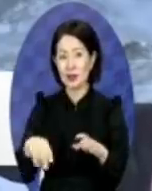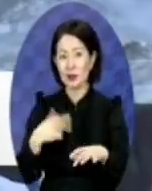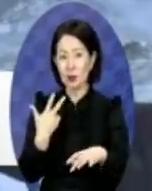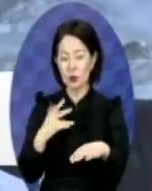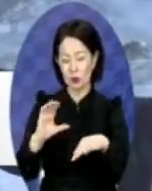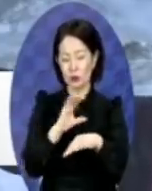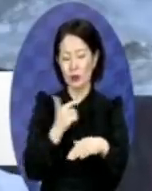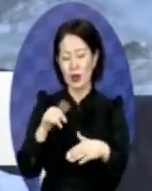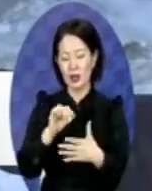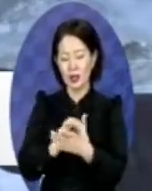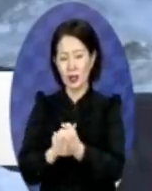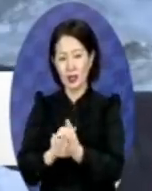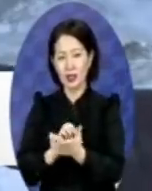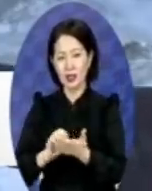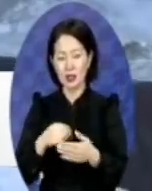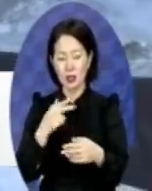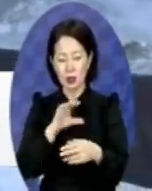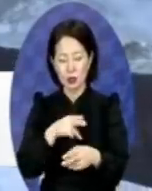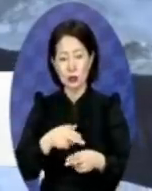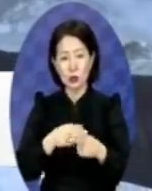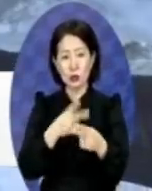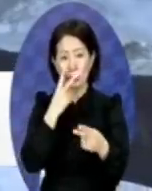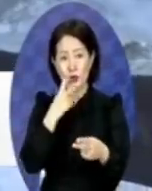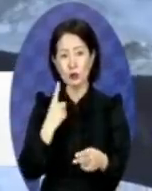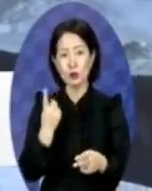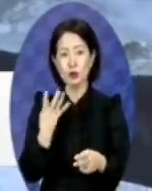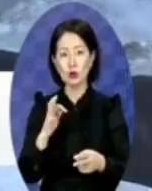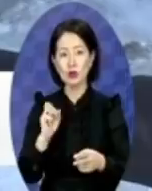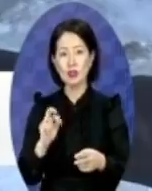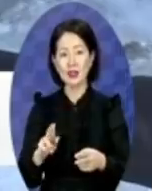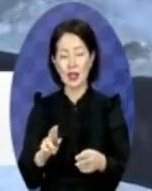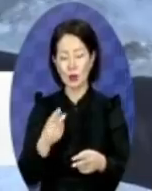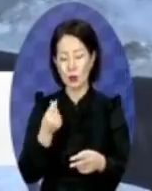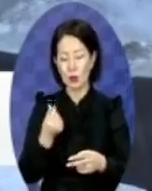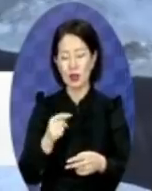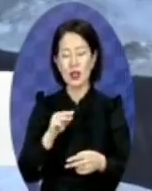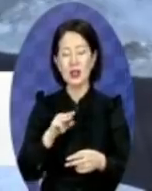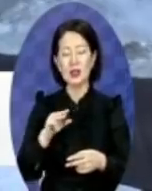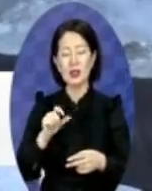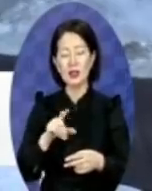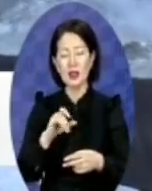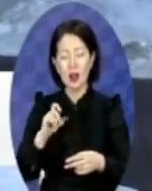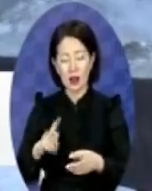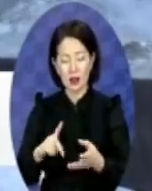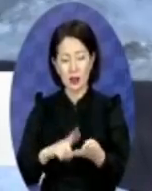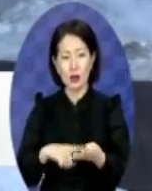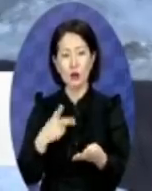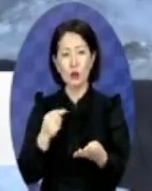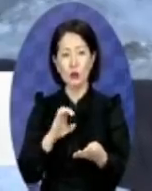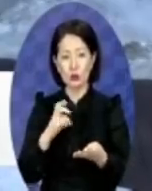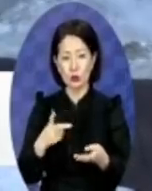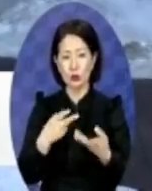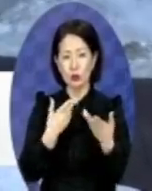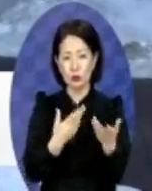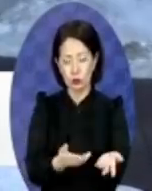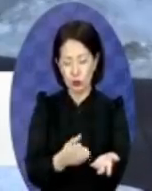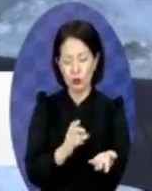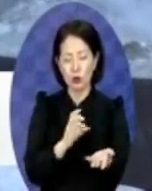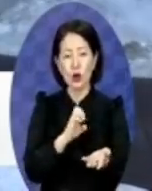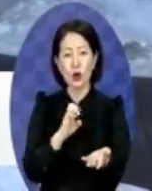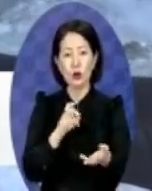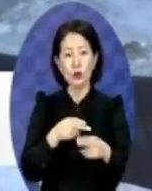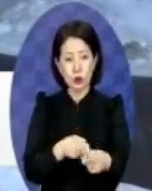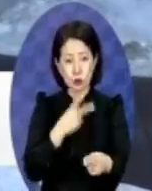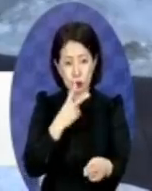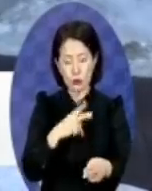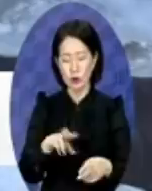тусламж өгсөн. Нэг 140 сая төгрөгийн тижээл мөнгөнд тусламж өгсөн. Энд бол Булган сум, Сэнгэл сум,